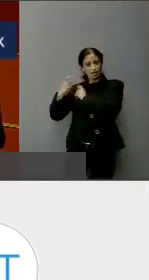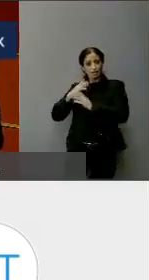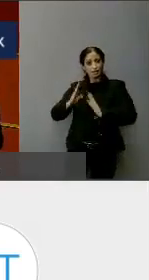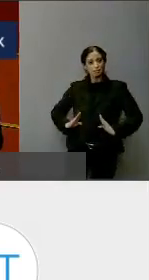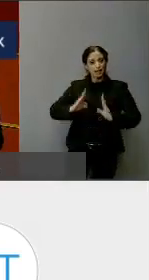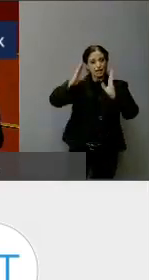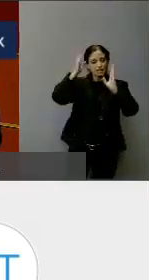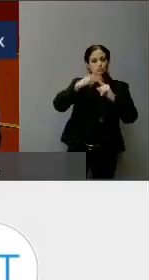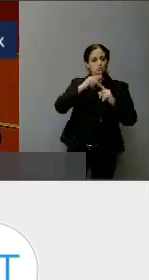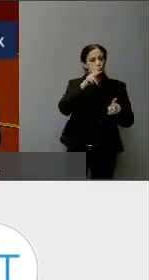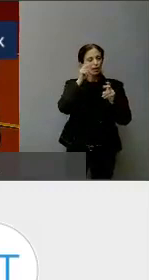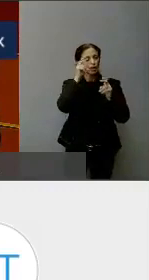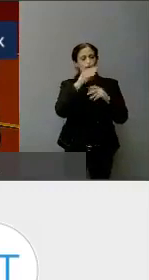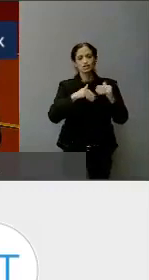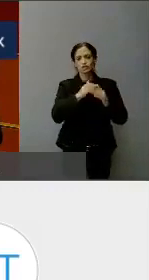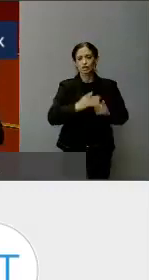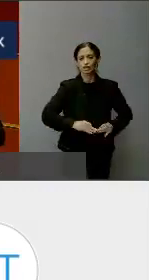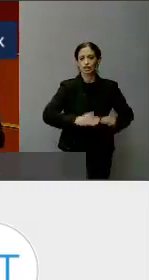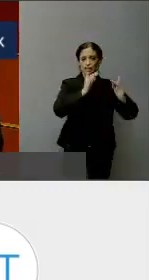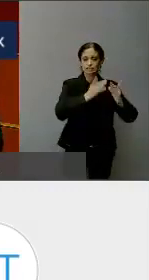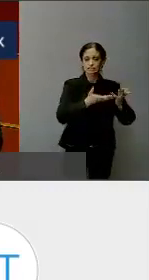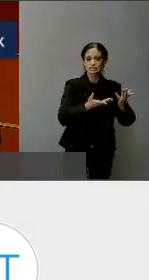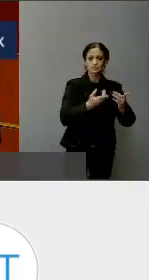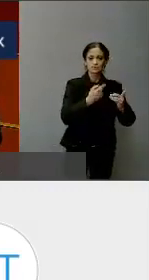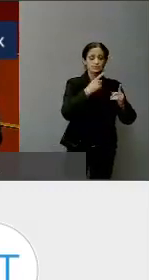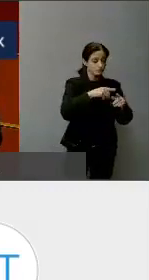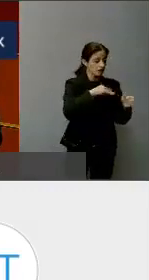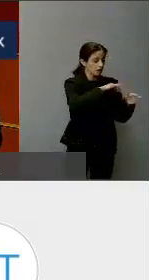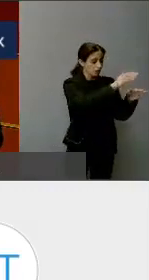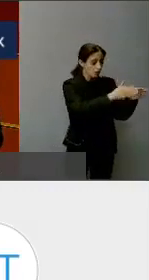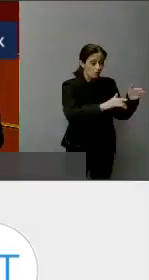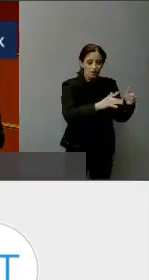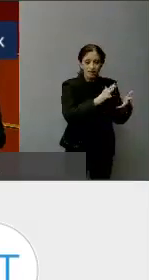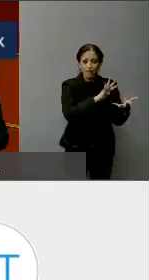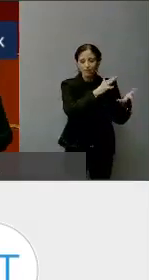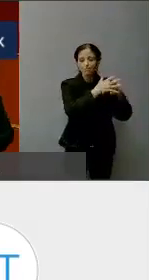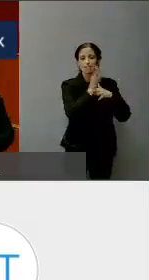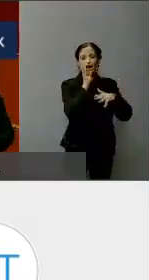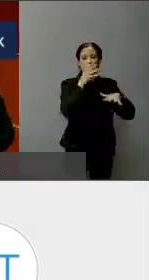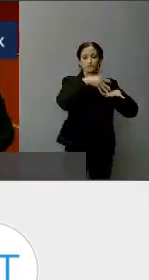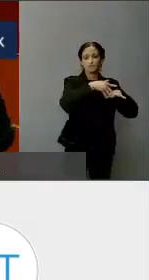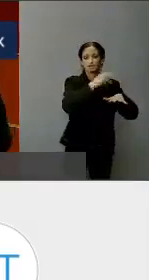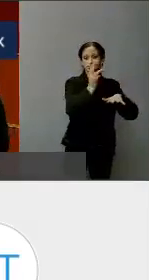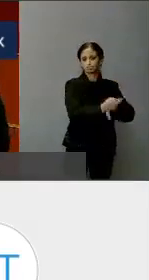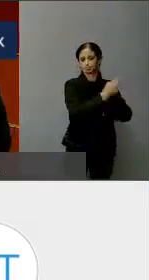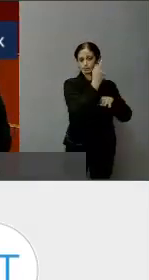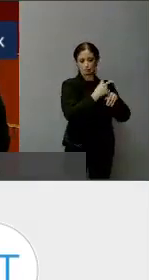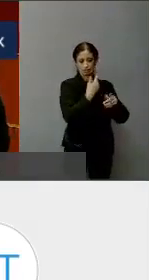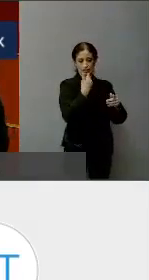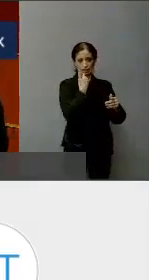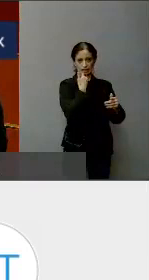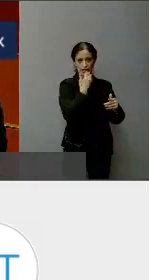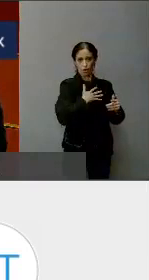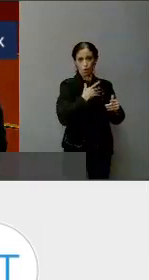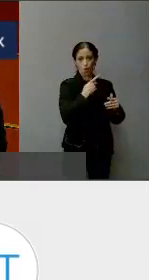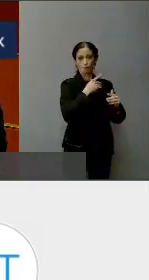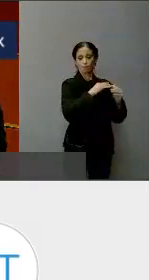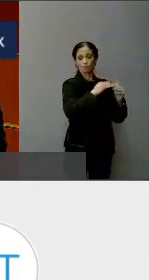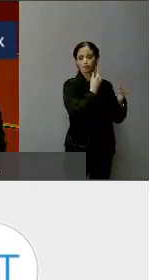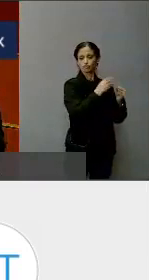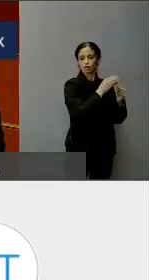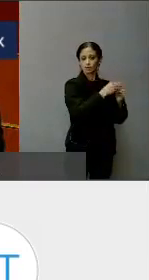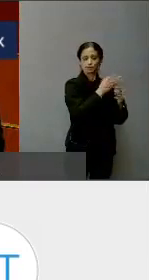mettete alberi e tutti là delle colline e le impermeabilizzate con un nuovo cemento oggi noi votiamo contro e da domani